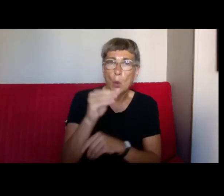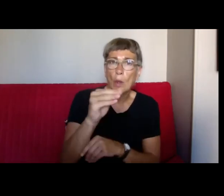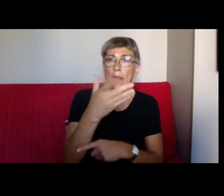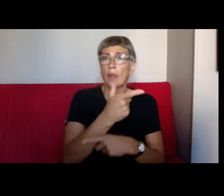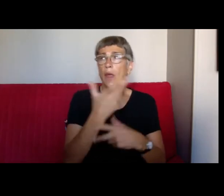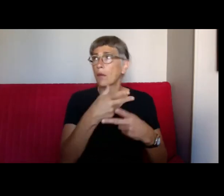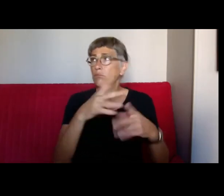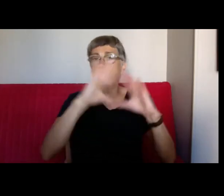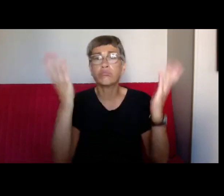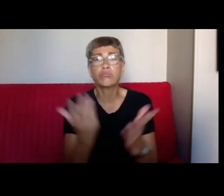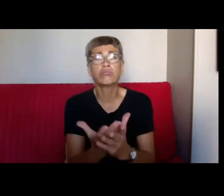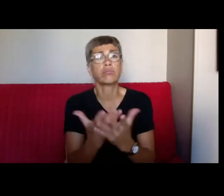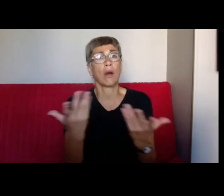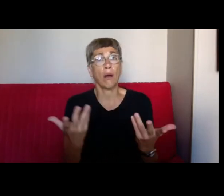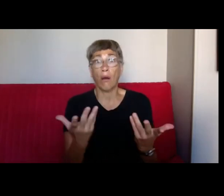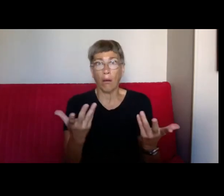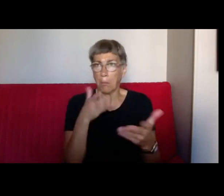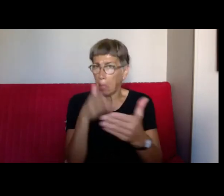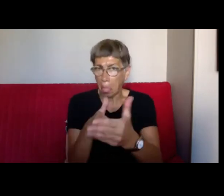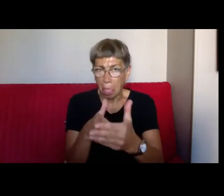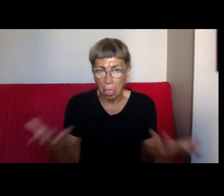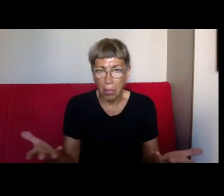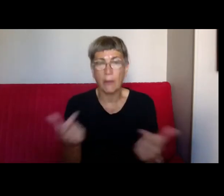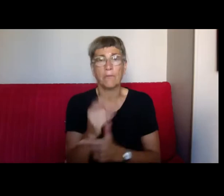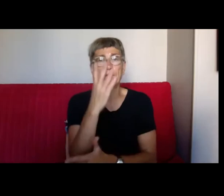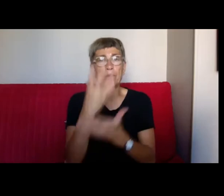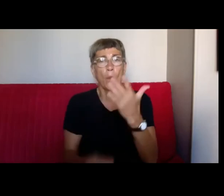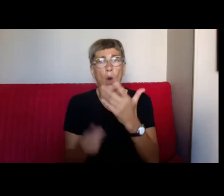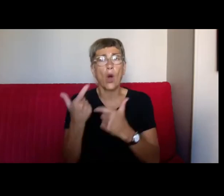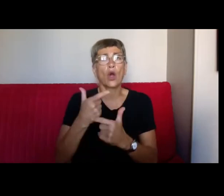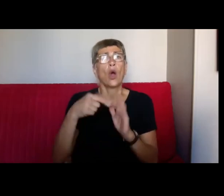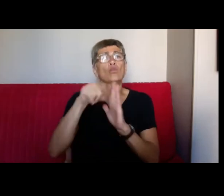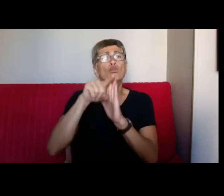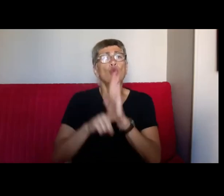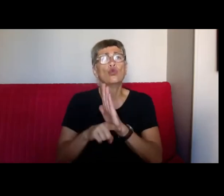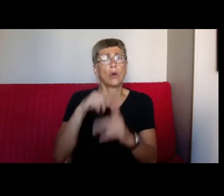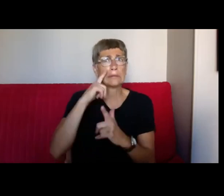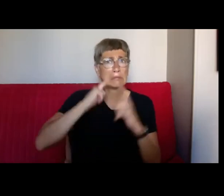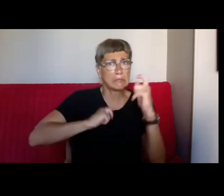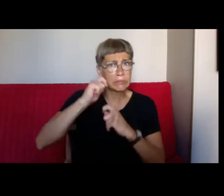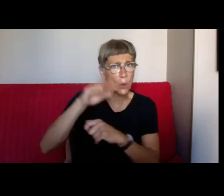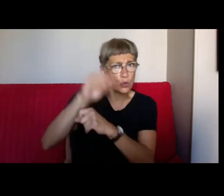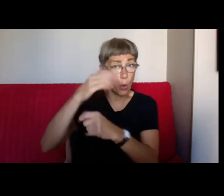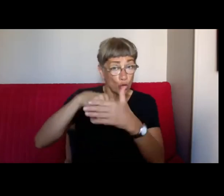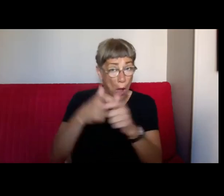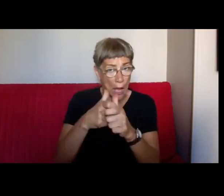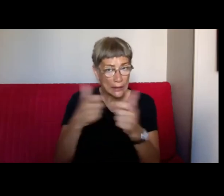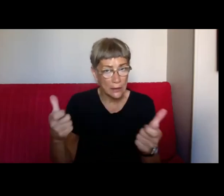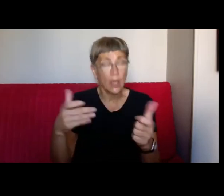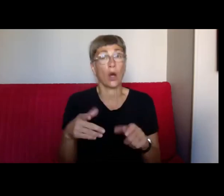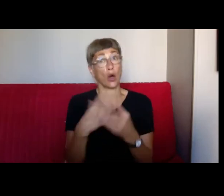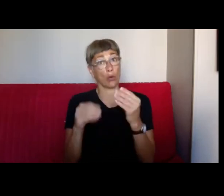claire, y compris dans des formats accessibles, un manque de mesures de précaution dans certaines institutions, un accès inégalitaire